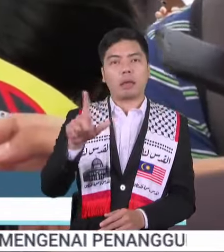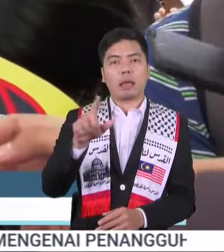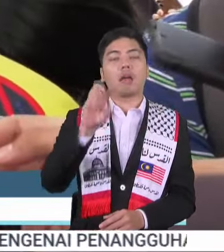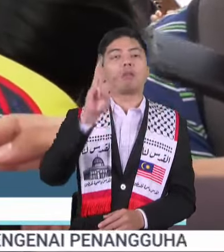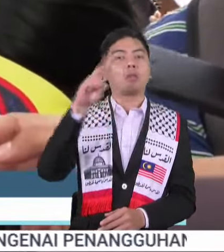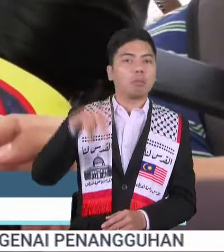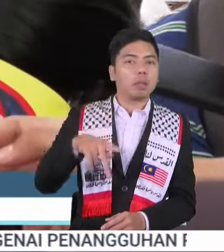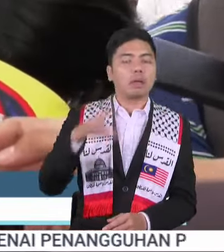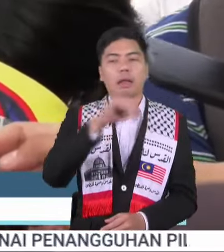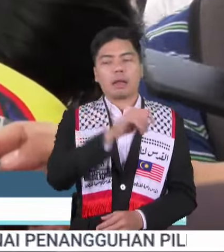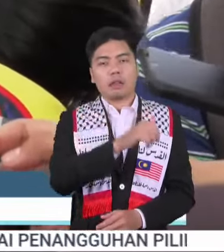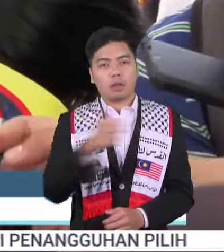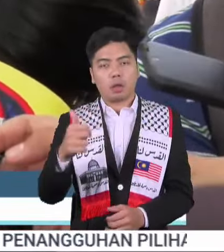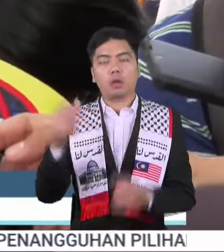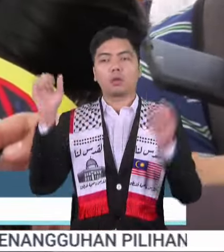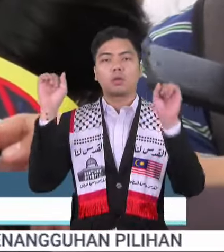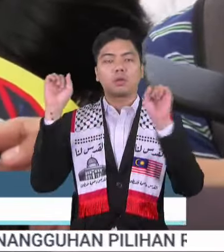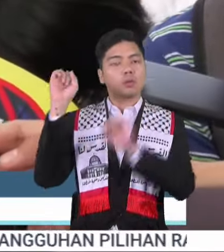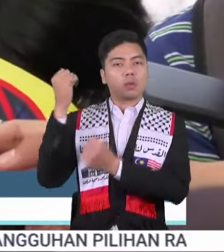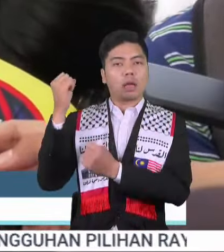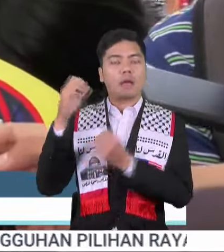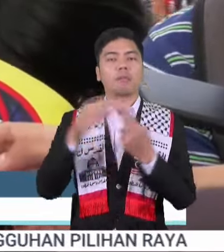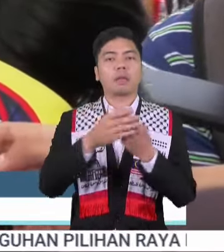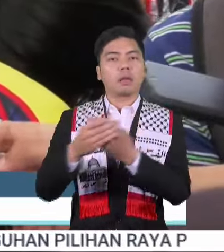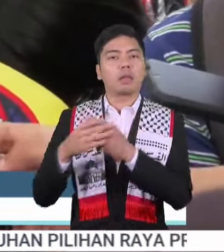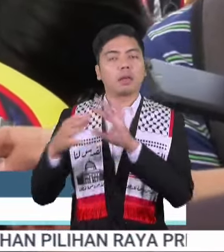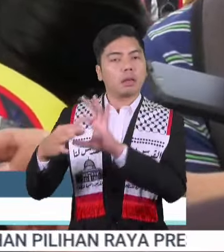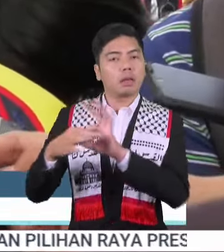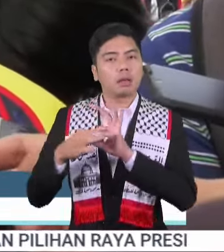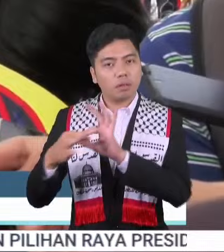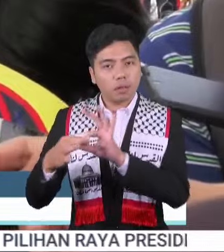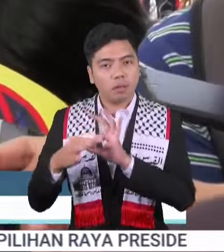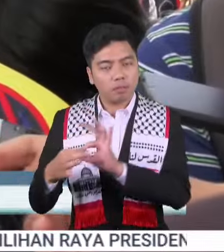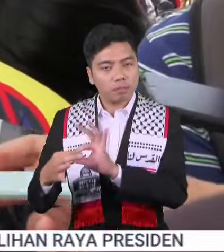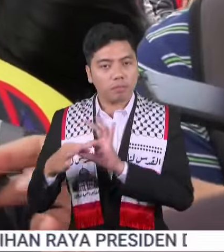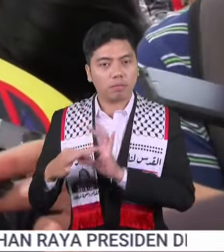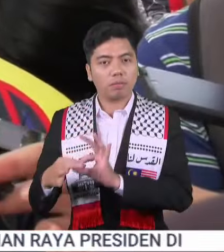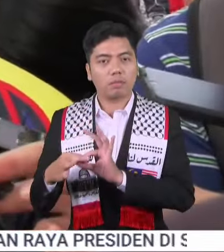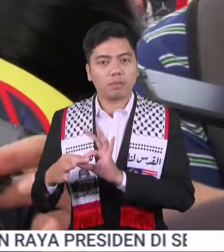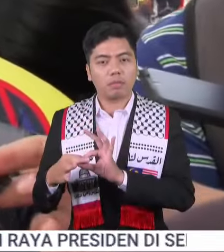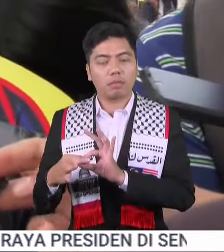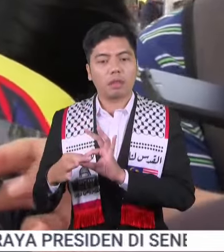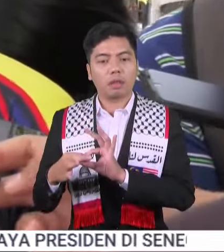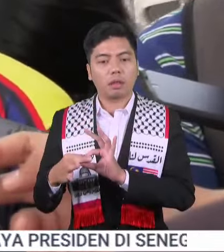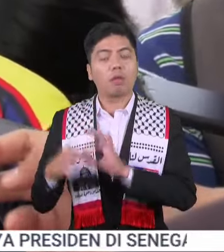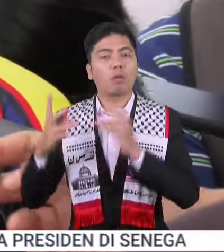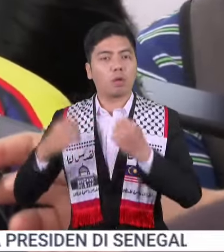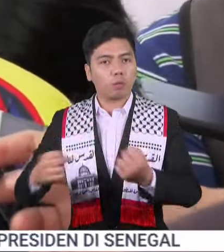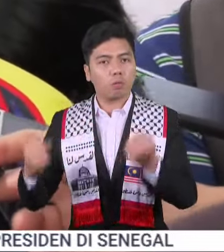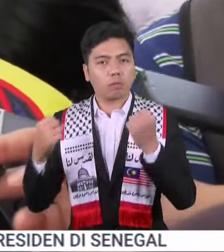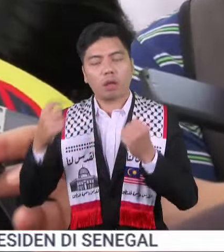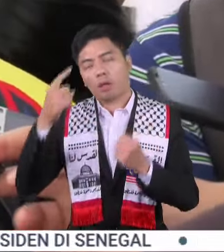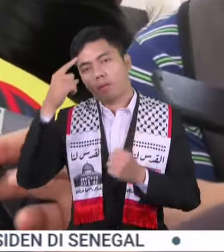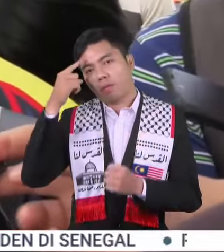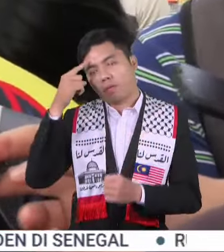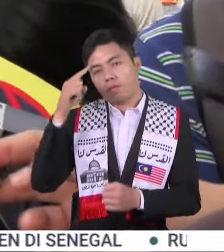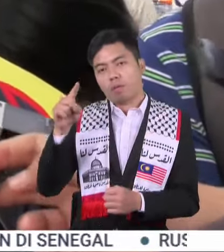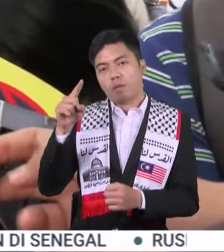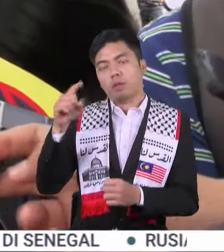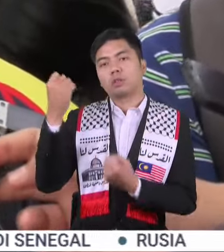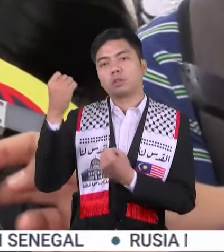sejagat. So keharmonian dan semangat kebersamaan wilayah warga wilayah yang teguh dalam memacu pembangunan